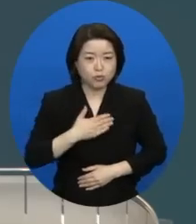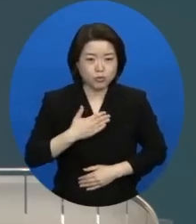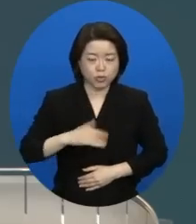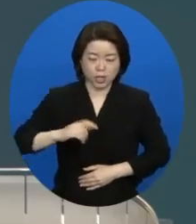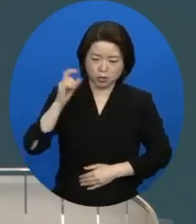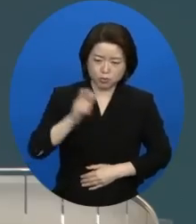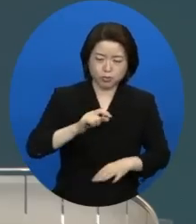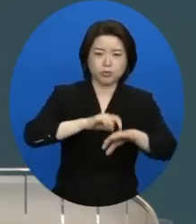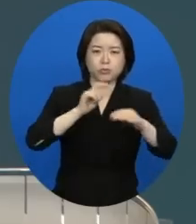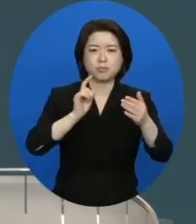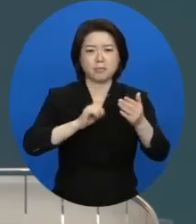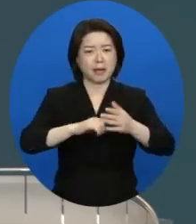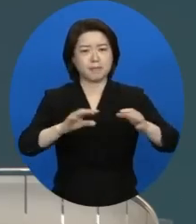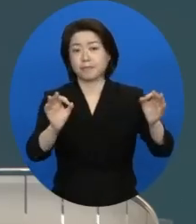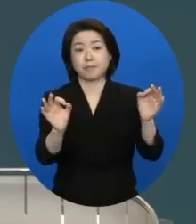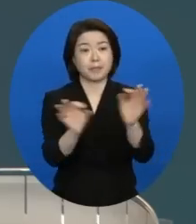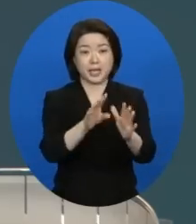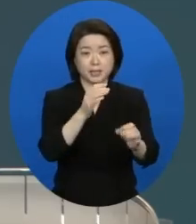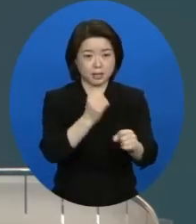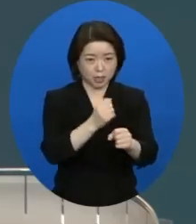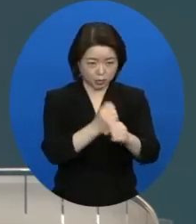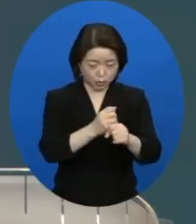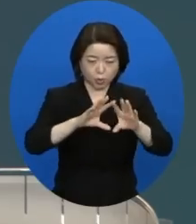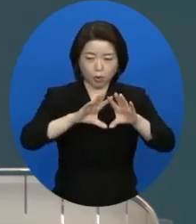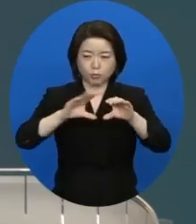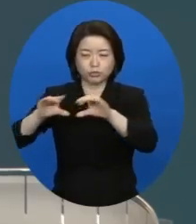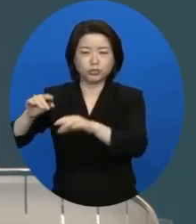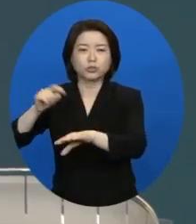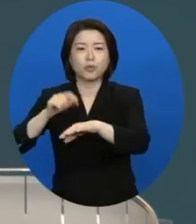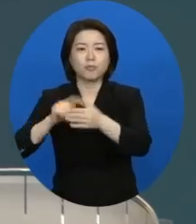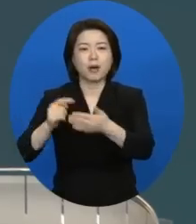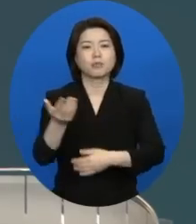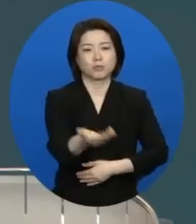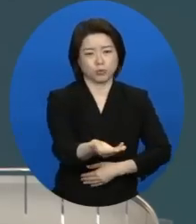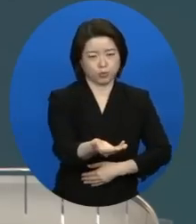굳은 마음을 제거하고 부드러운 마음을 줄 것이며.